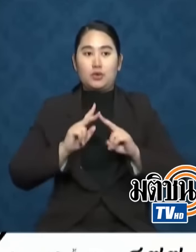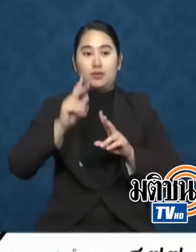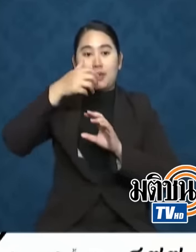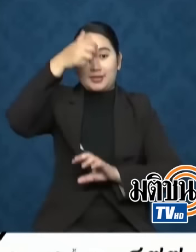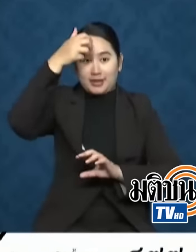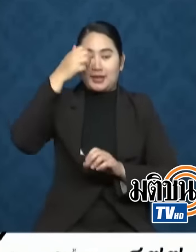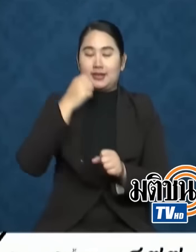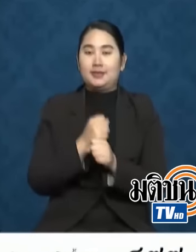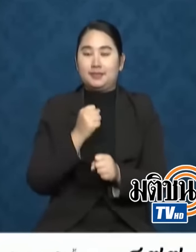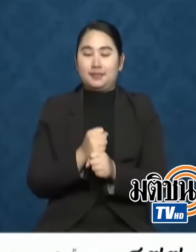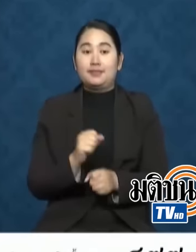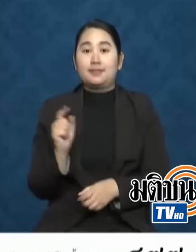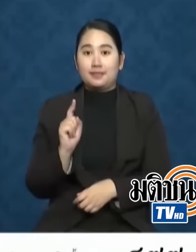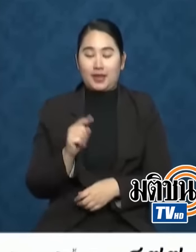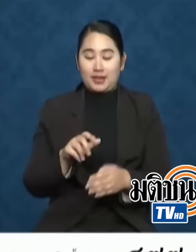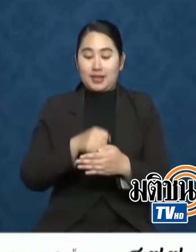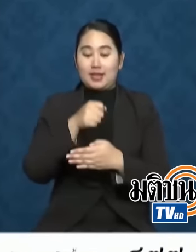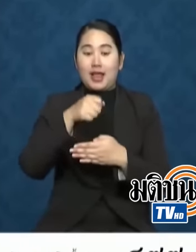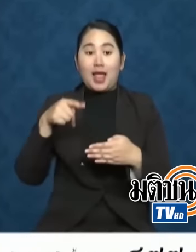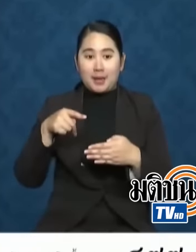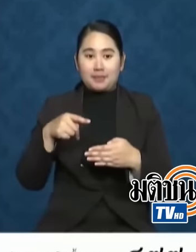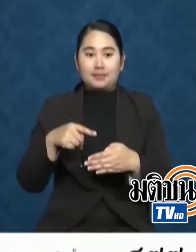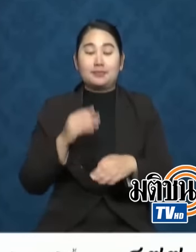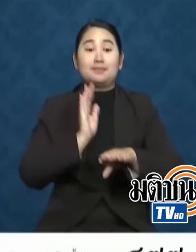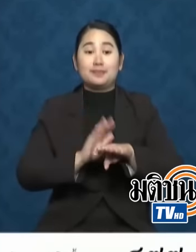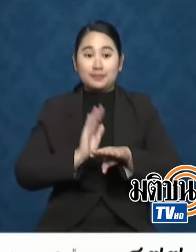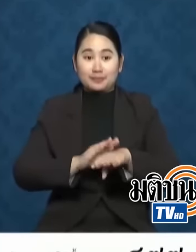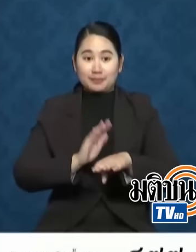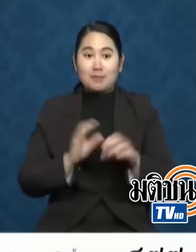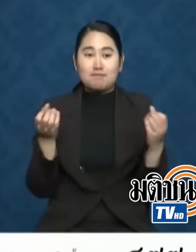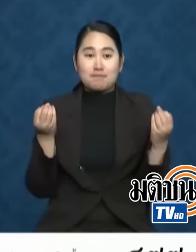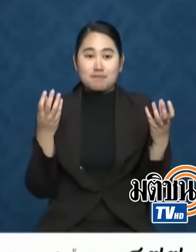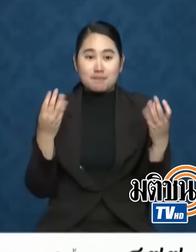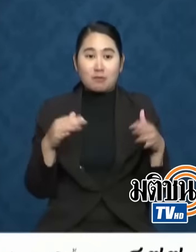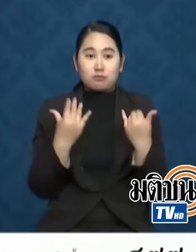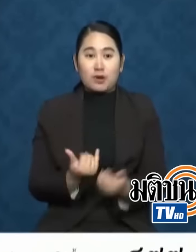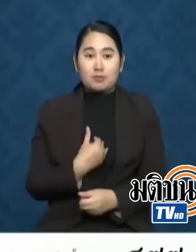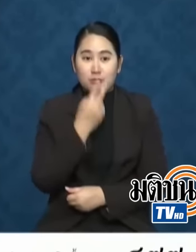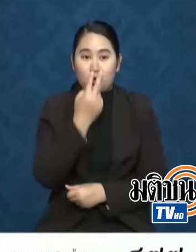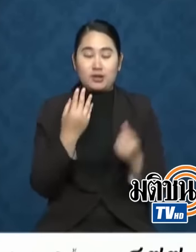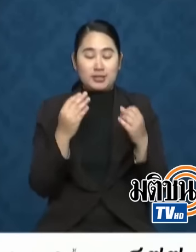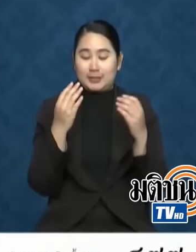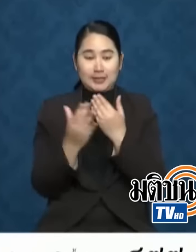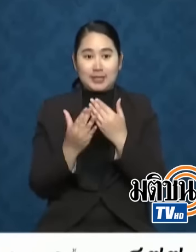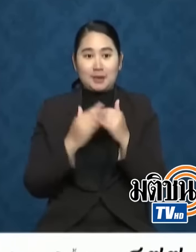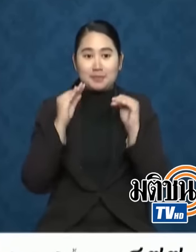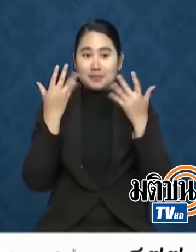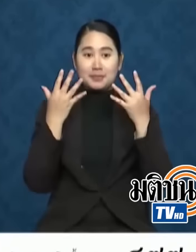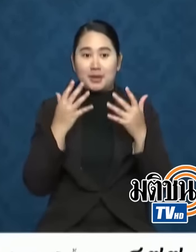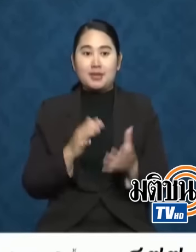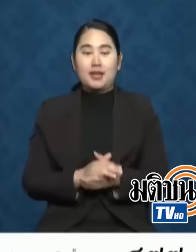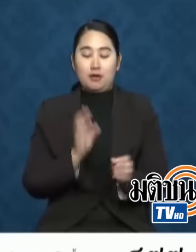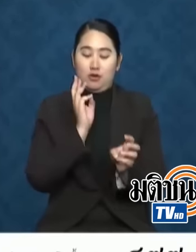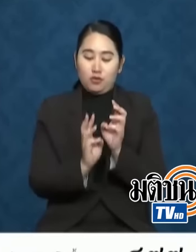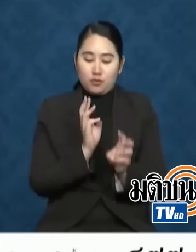าสาธารณภัยด้วยนะครับแอปพลิเคชันไทย Disaster Alert ทุกวันนี้ยังไม่เคย alert อะไรให้ผมเลยสักครั้งเดียวค่า